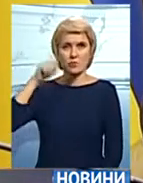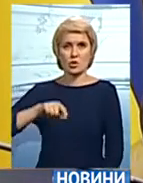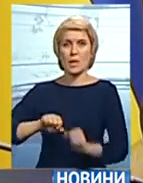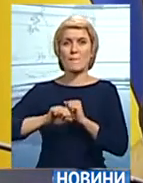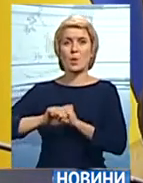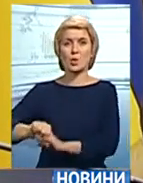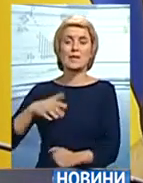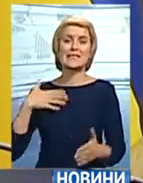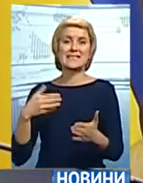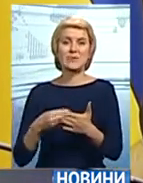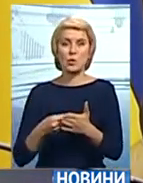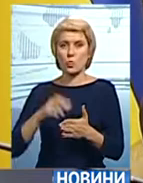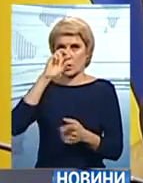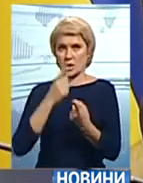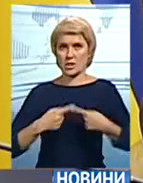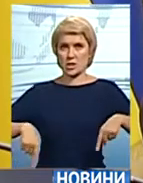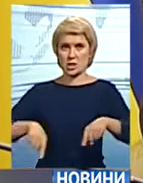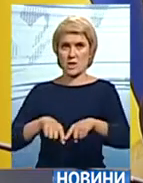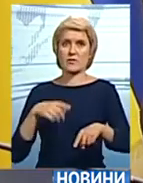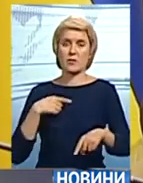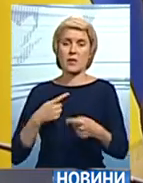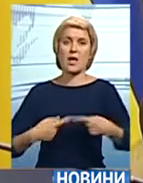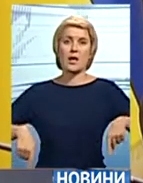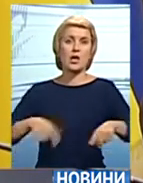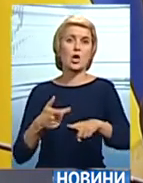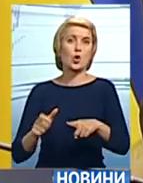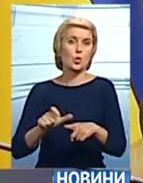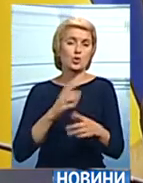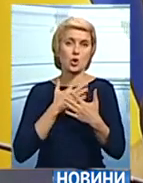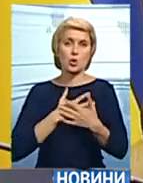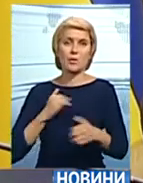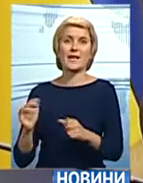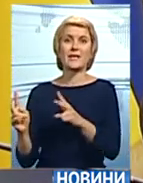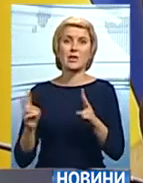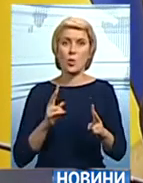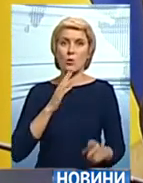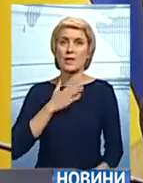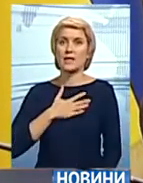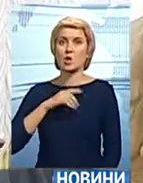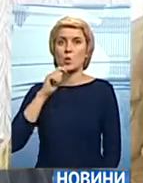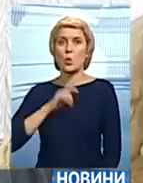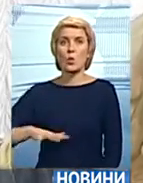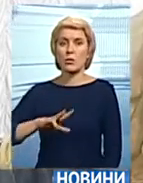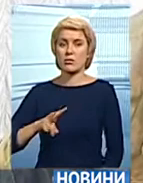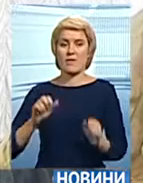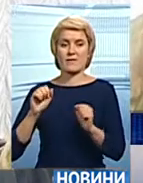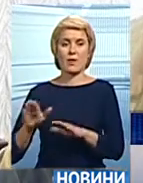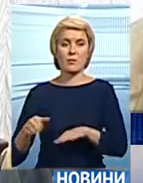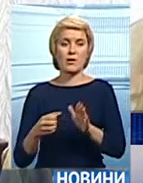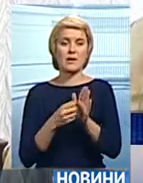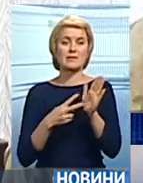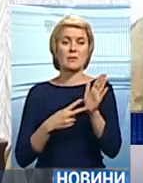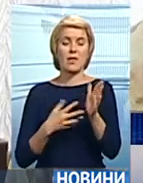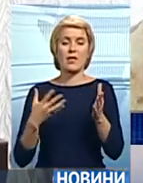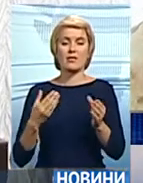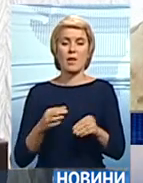державу. Ми її дуже любимо. І нікому нашу Україну ми не віддамо. Після того 18 днів, як